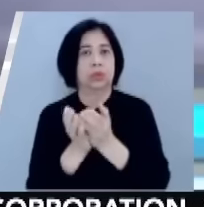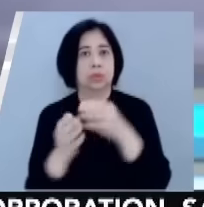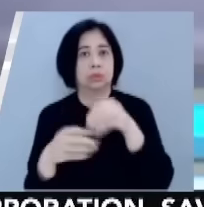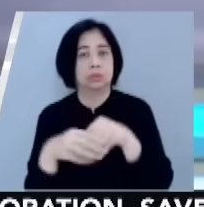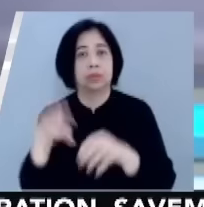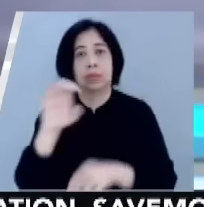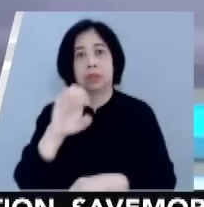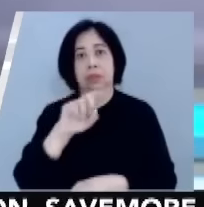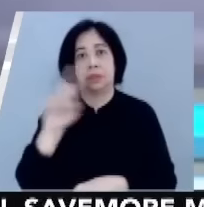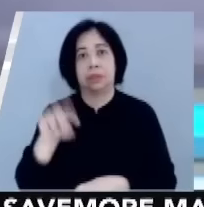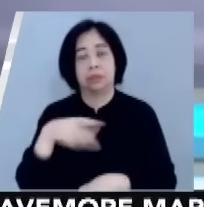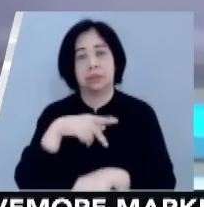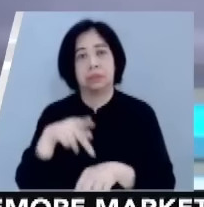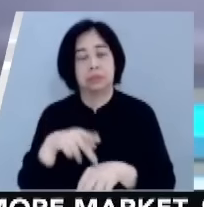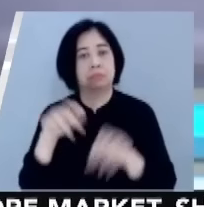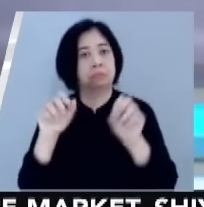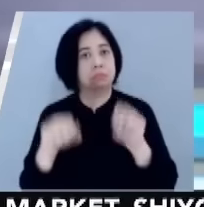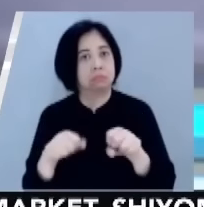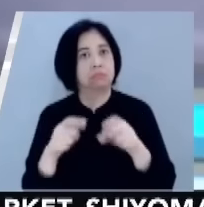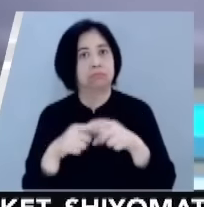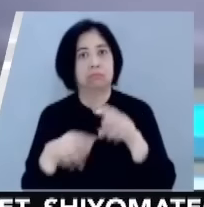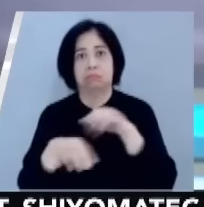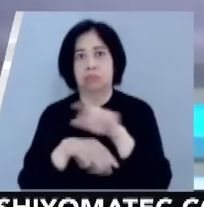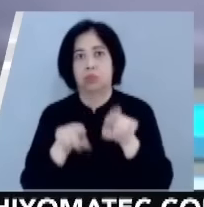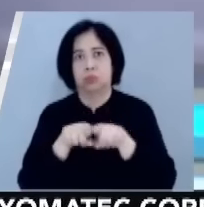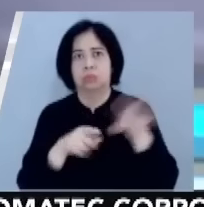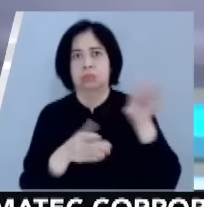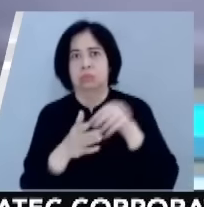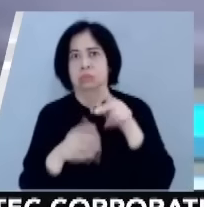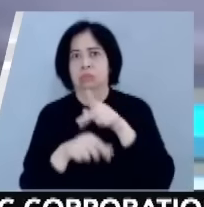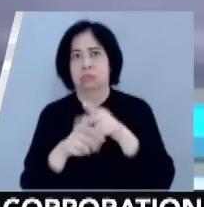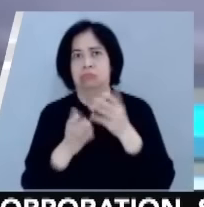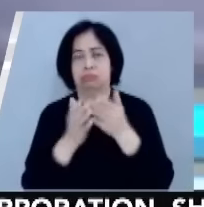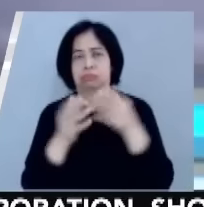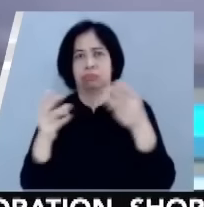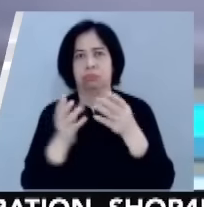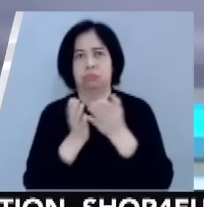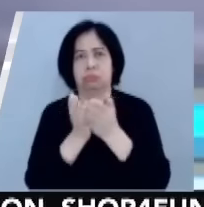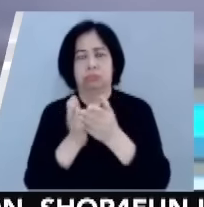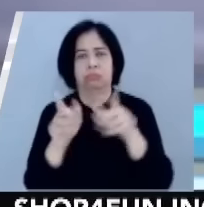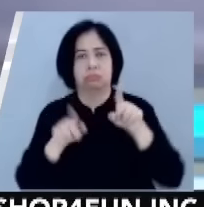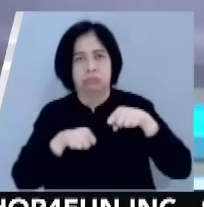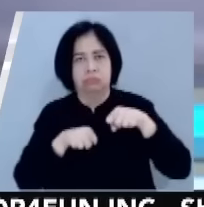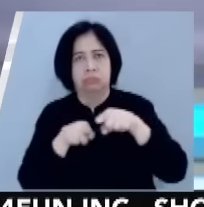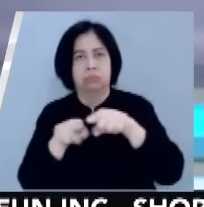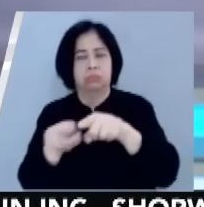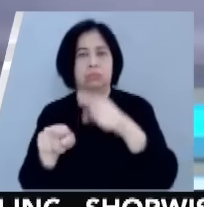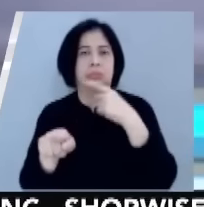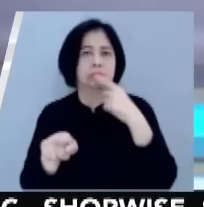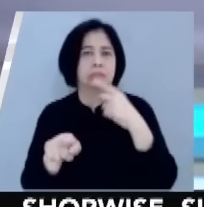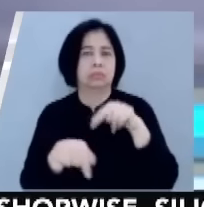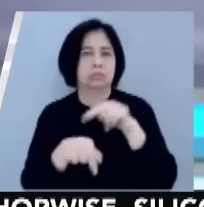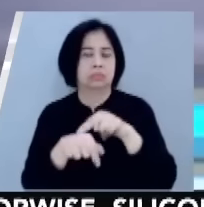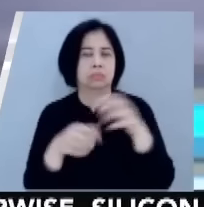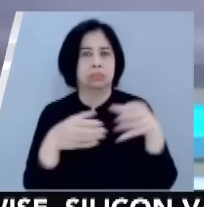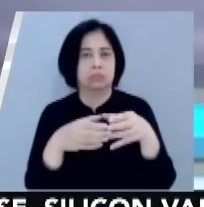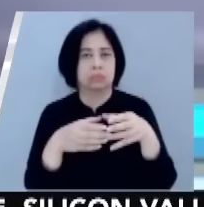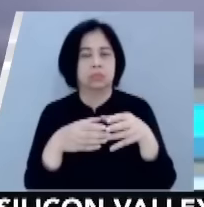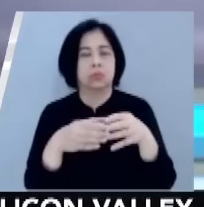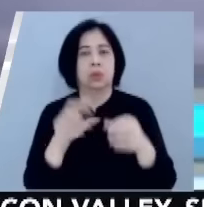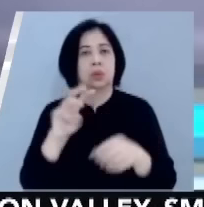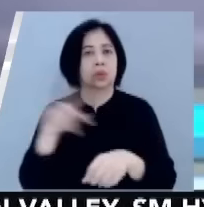bansa, posibleng magpadala na rin yan ang Pilipinas para sumabay sa mga resupply mission ayon sa National Task Force on the West